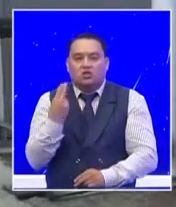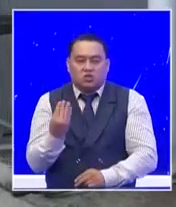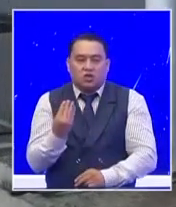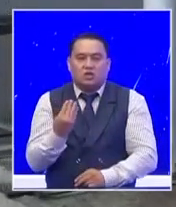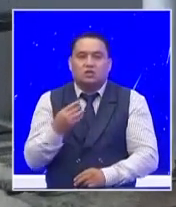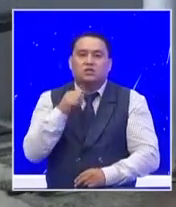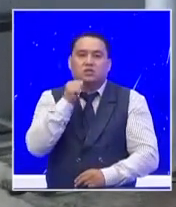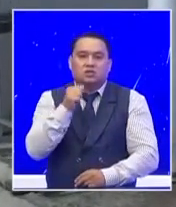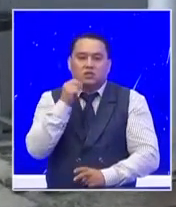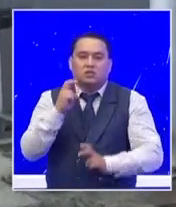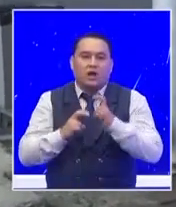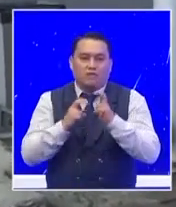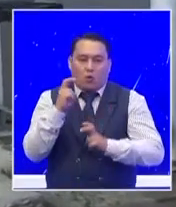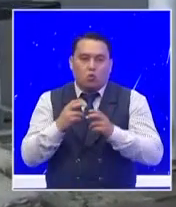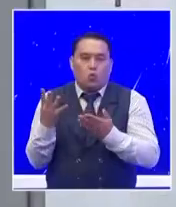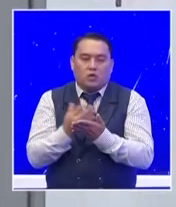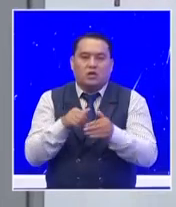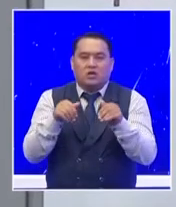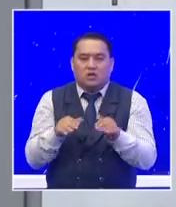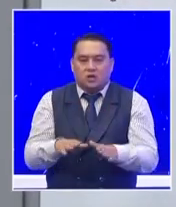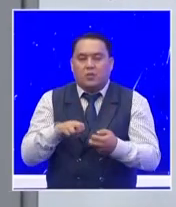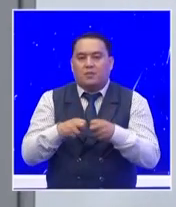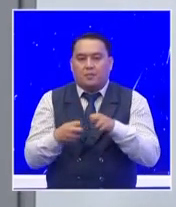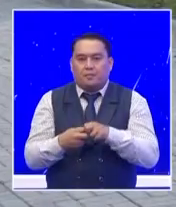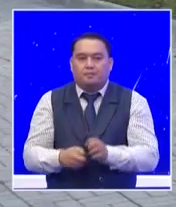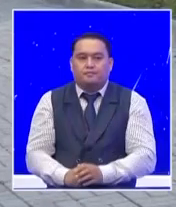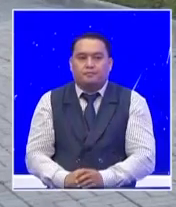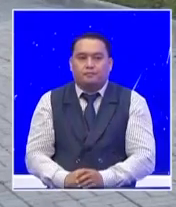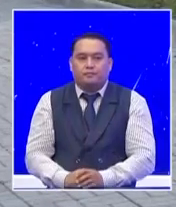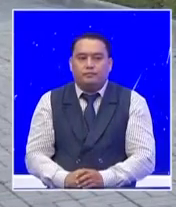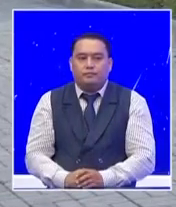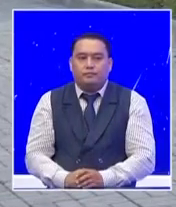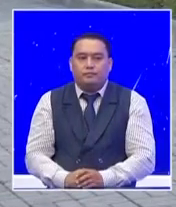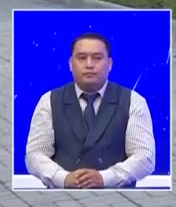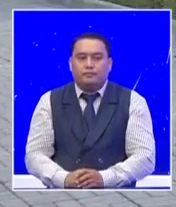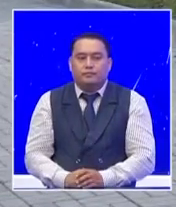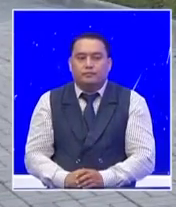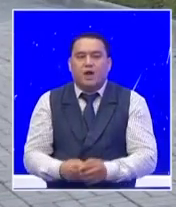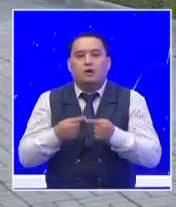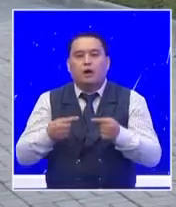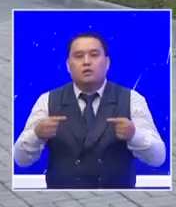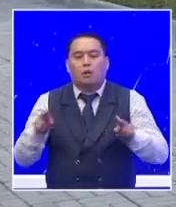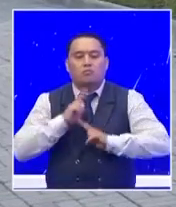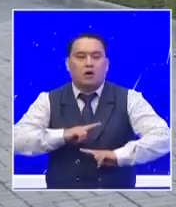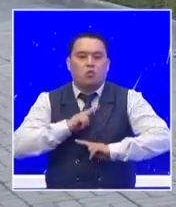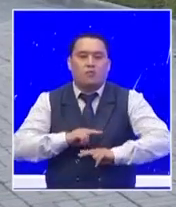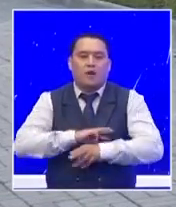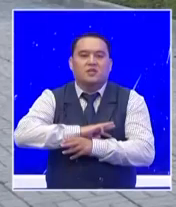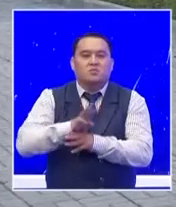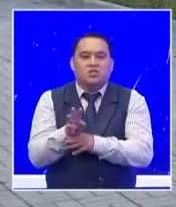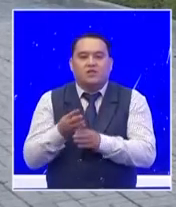сахарного завода в Аксу – нам удастся решить несколько насущных проблем. Благодаря различным программам финансирования,